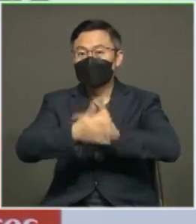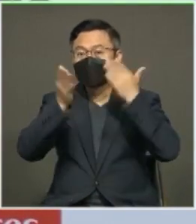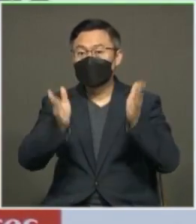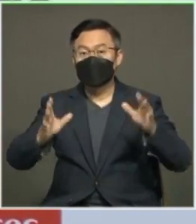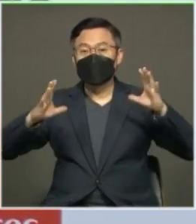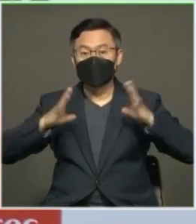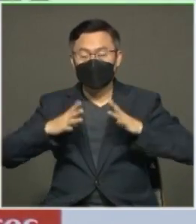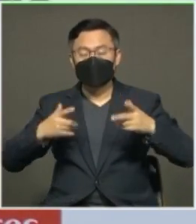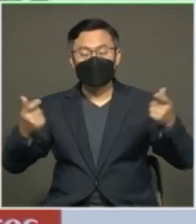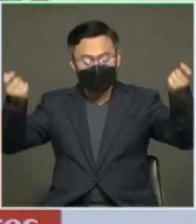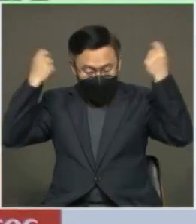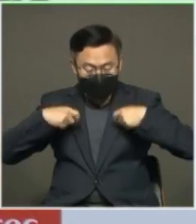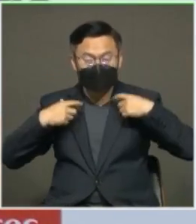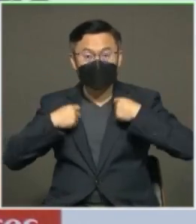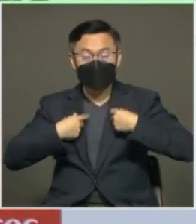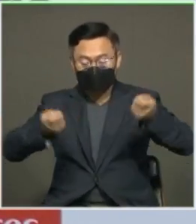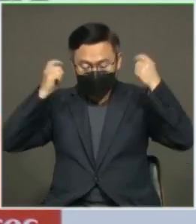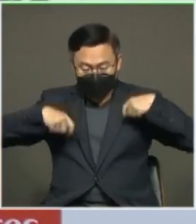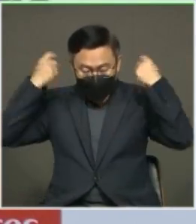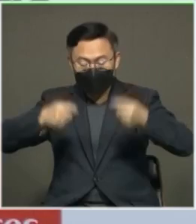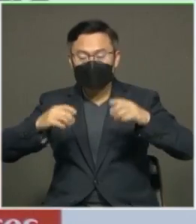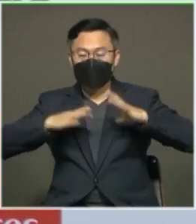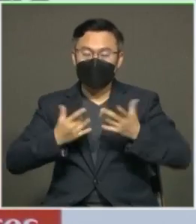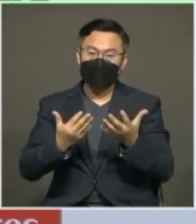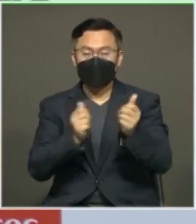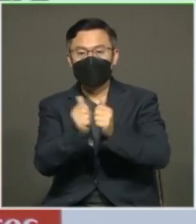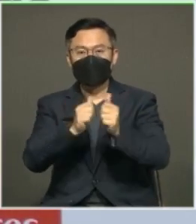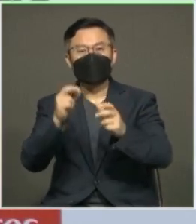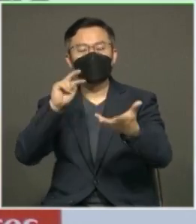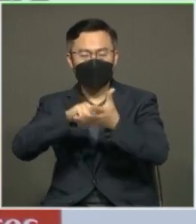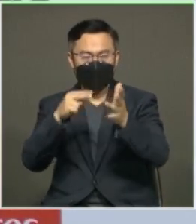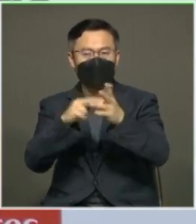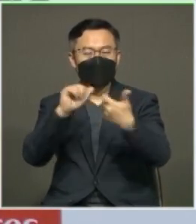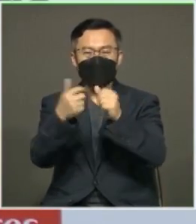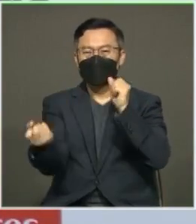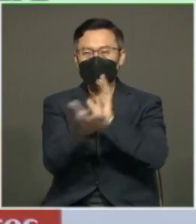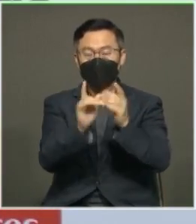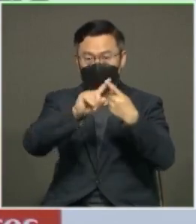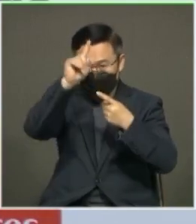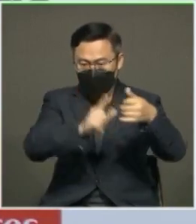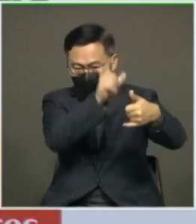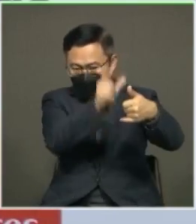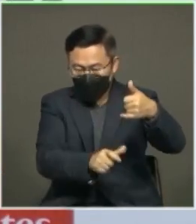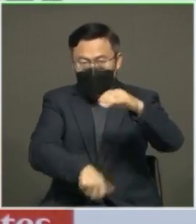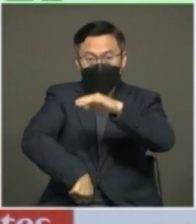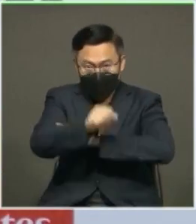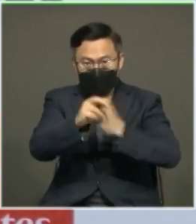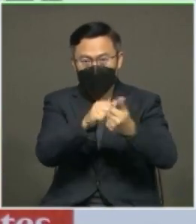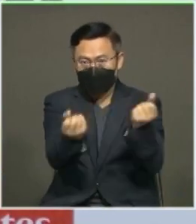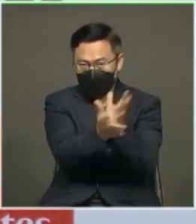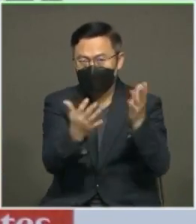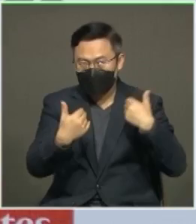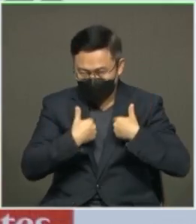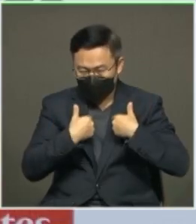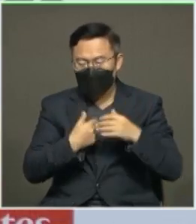ลๆไปเชิงระบบโครงสร้างไปถึงบอร์ดบริหารด้วยนะคะเพราะฉะนั้นก็ค่อนข้างที่จะชัดเจนแหละว่าคือณเว